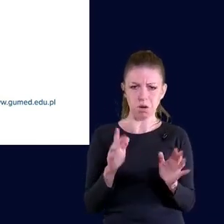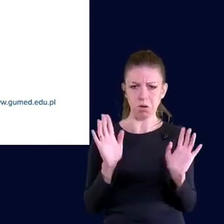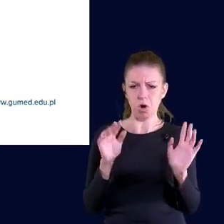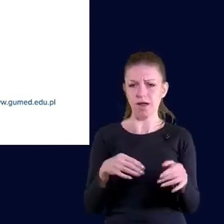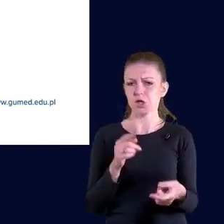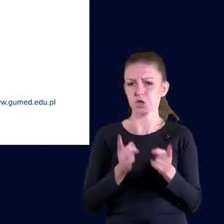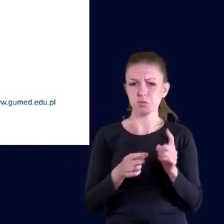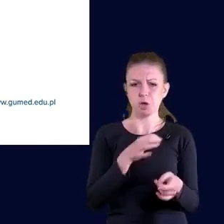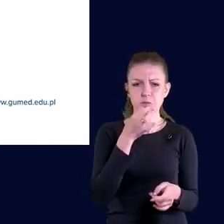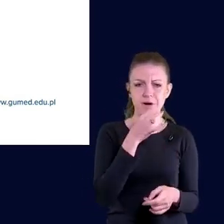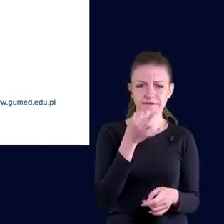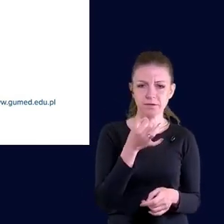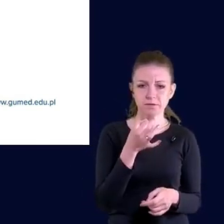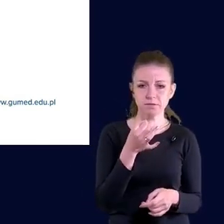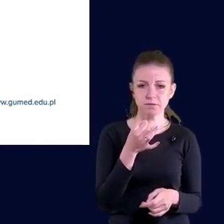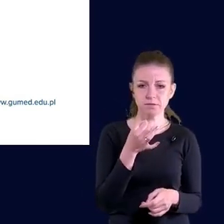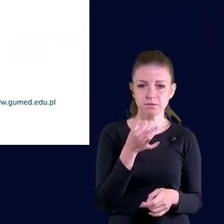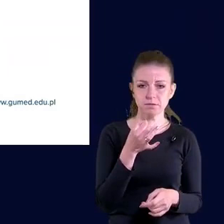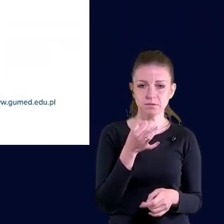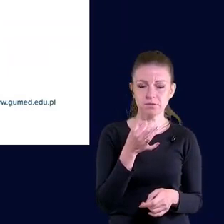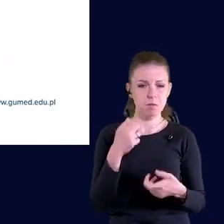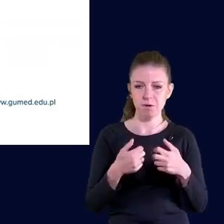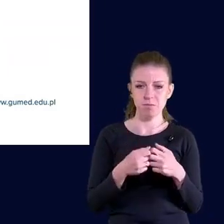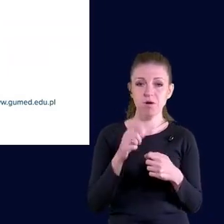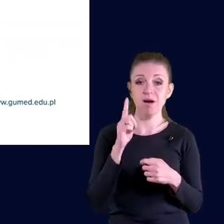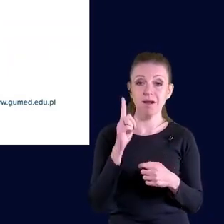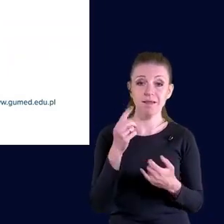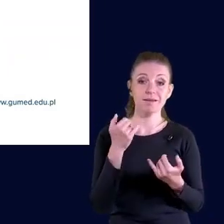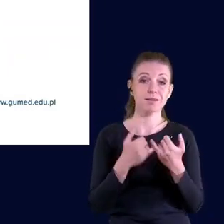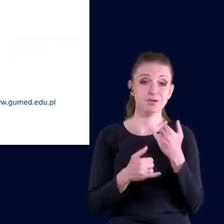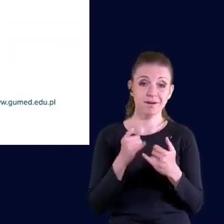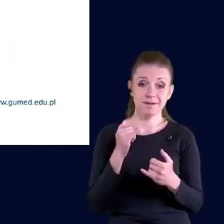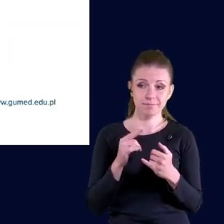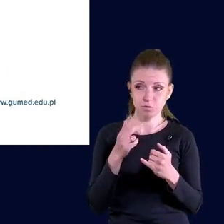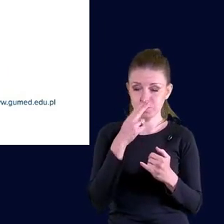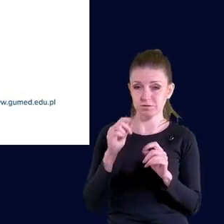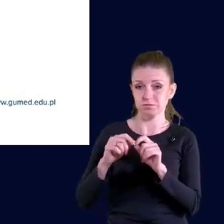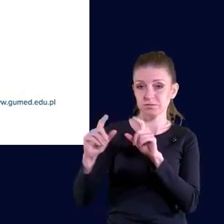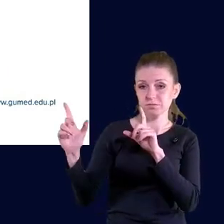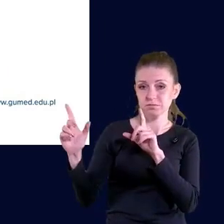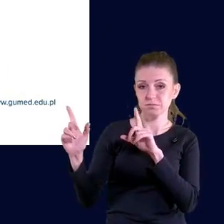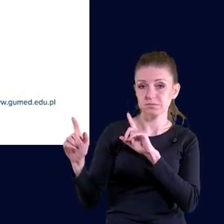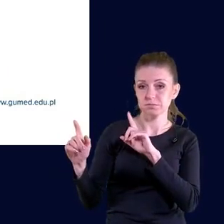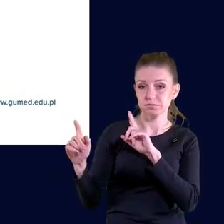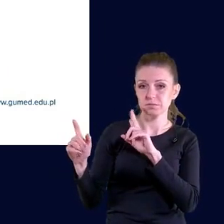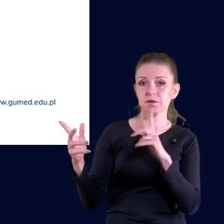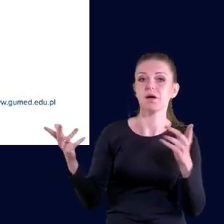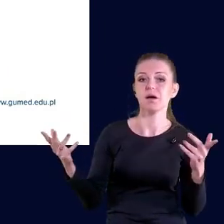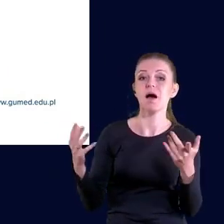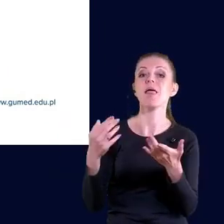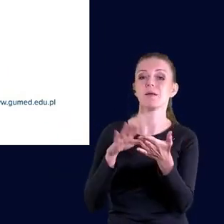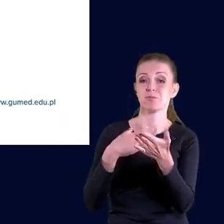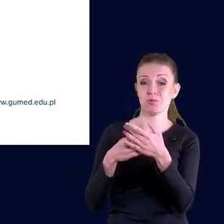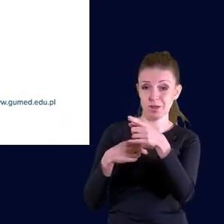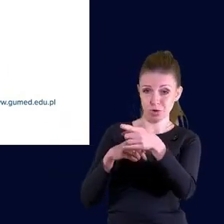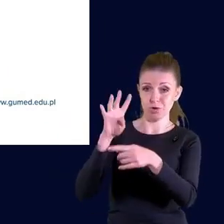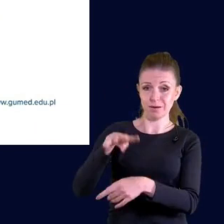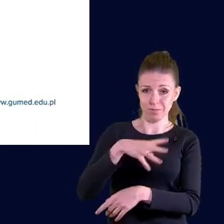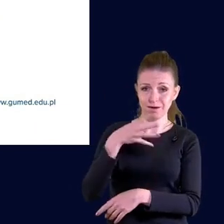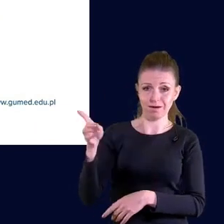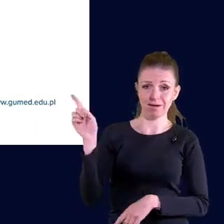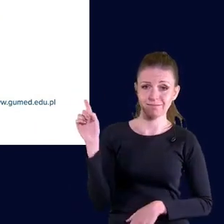natomiast Problem pojawia się i tutaj Poproszę o kolejny slajd w przypadku tym bardziej